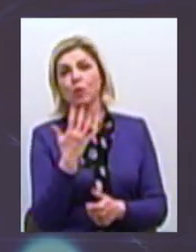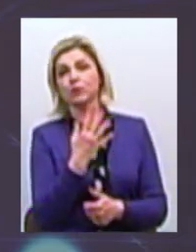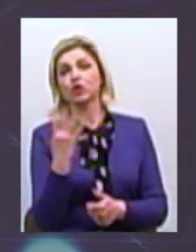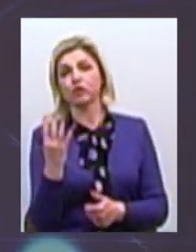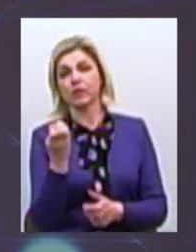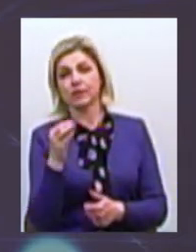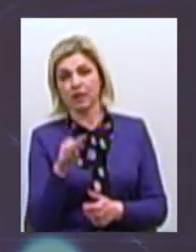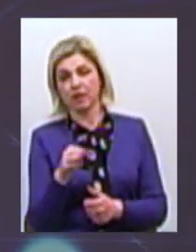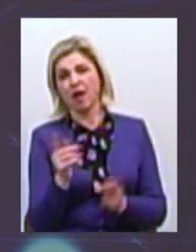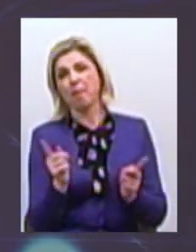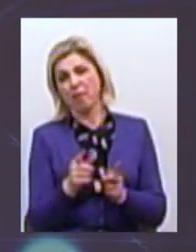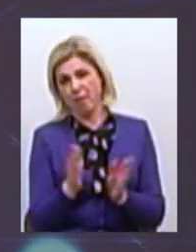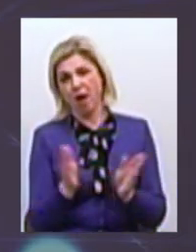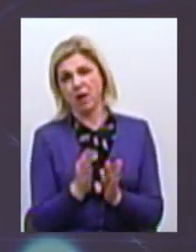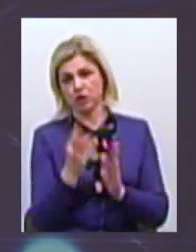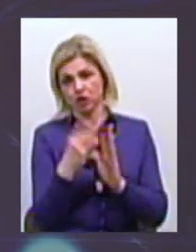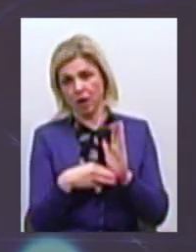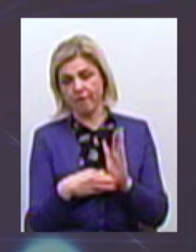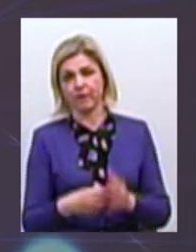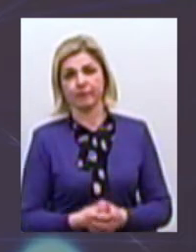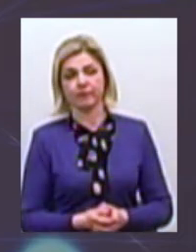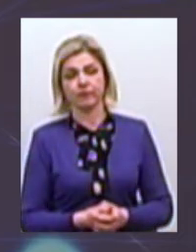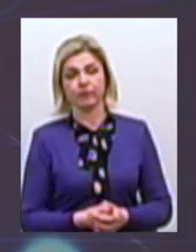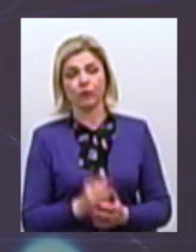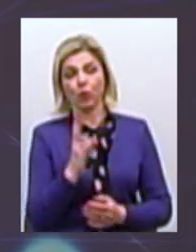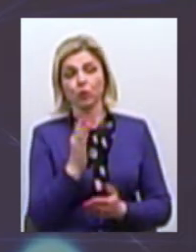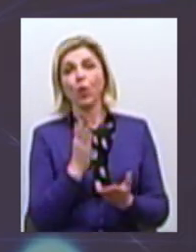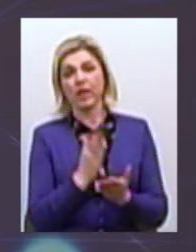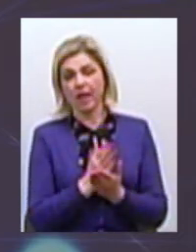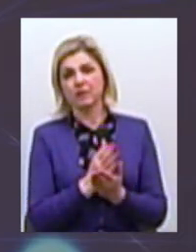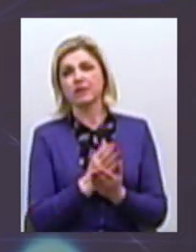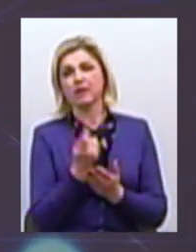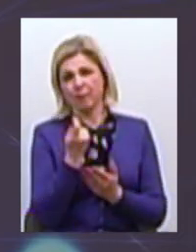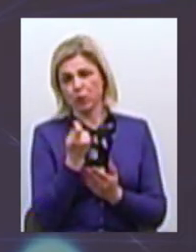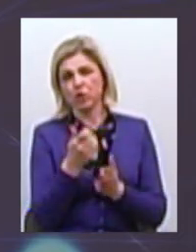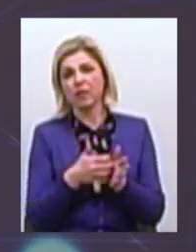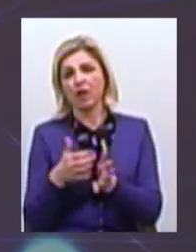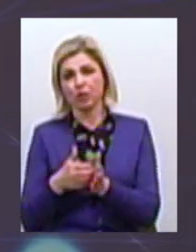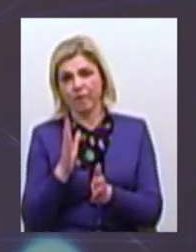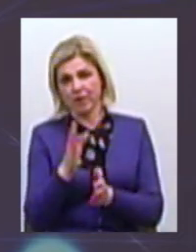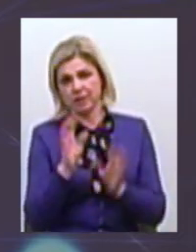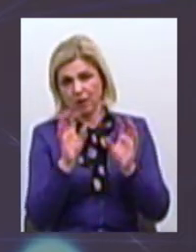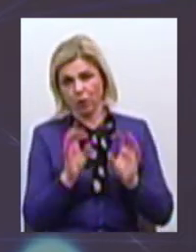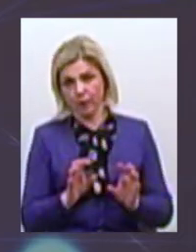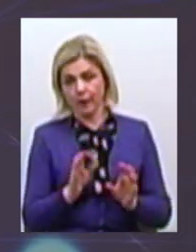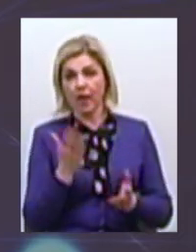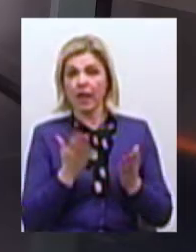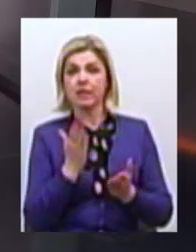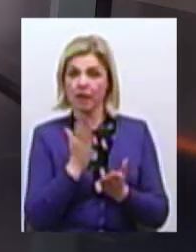это небольшой штраф. Вот. Ну, есть пробелы в законодательстве. При наличии программы мы сможем более